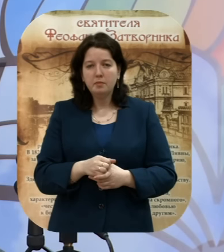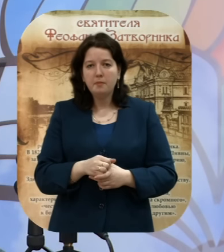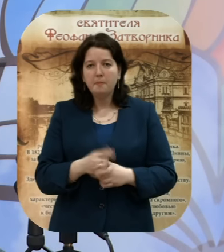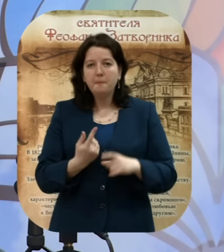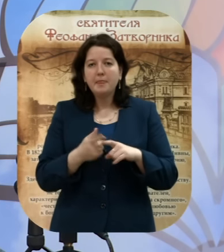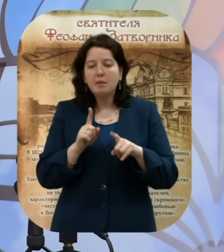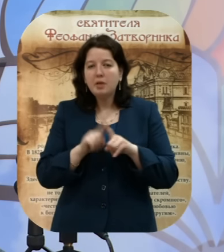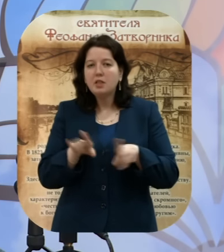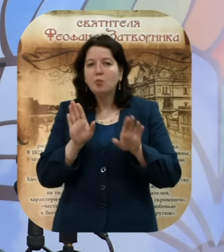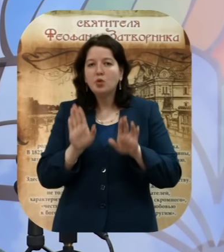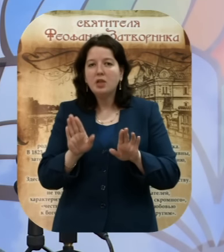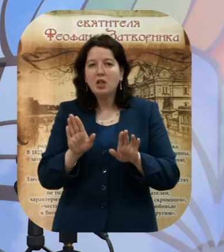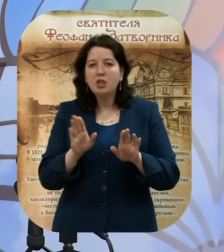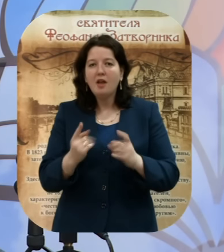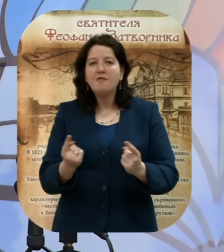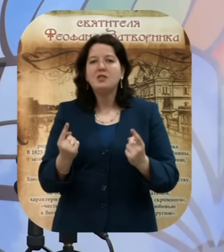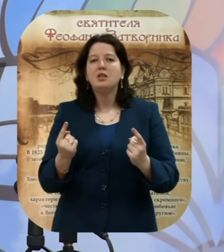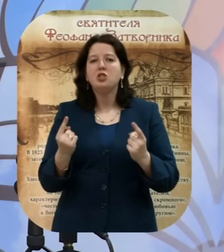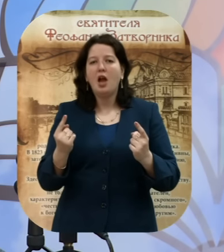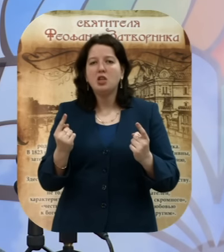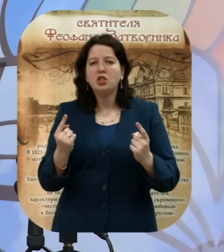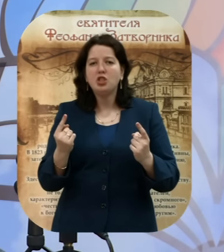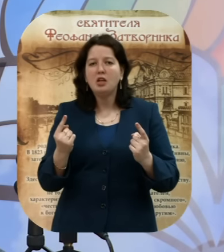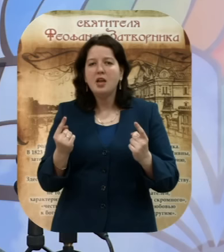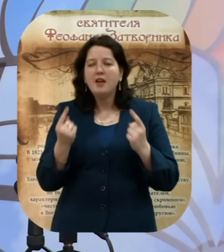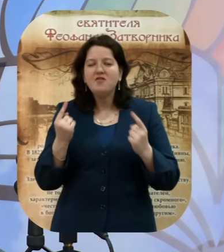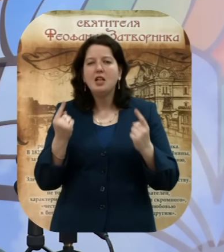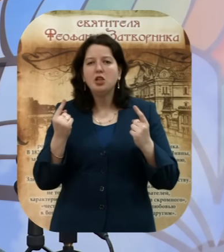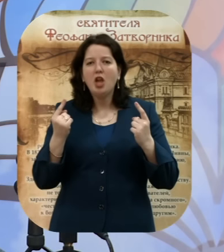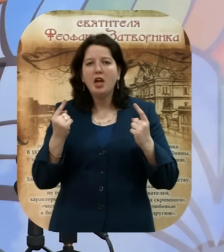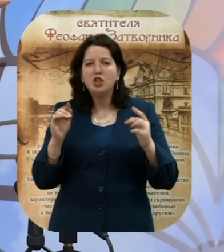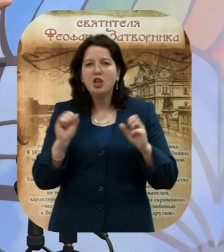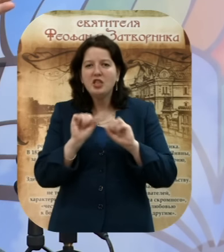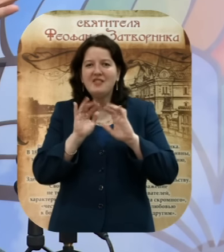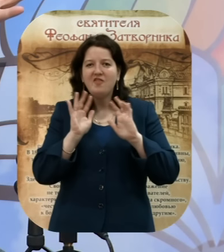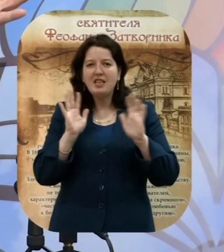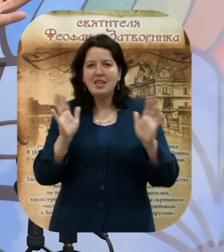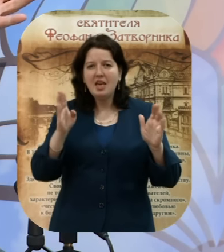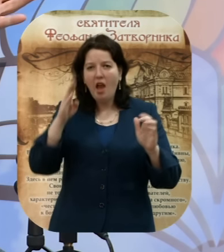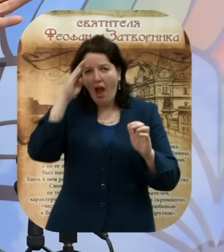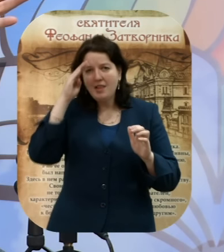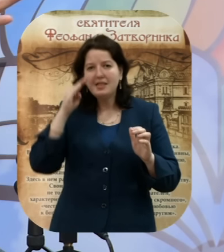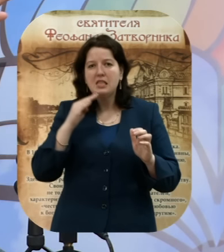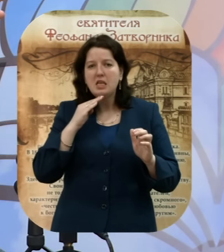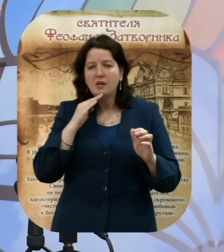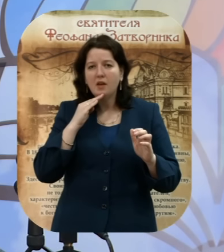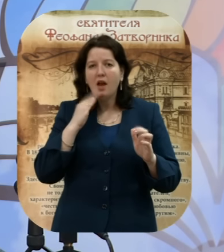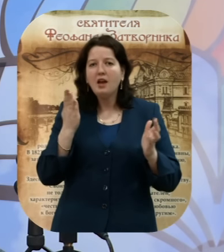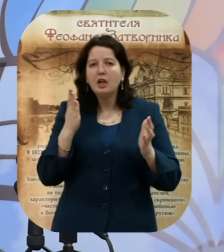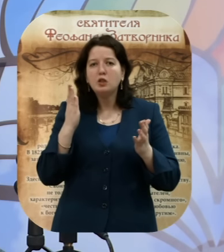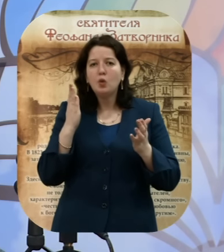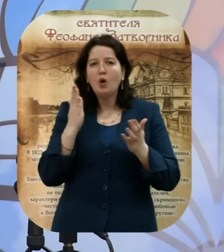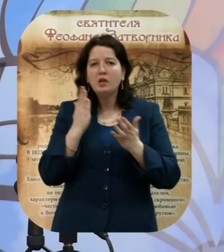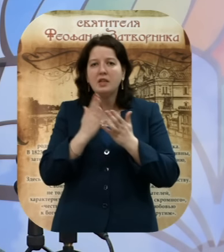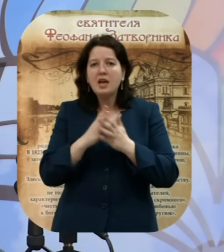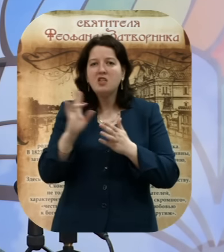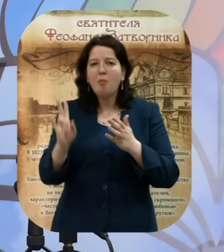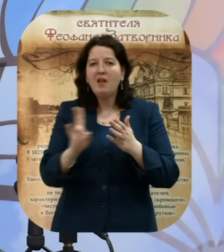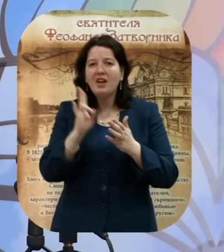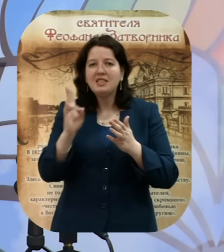Поэтому даже величайшие святые отцы, вы слышите, величайшие даже, которые в церкви православной называются